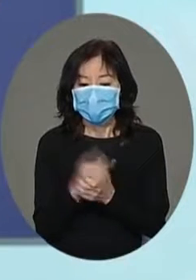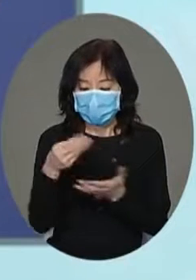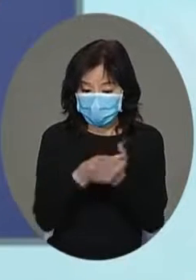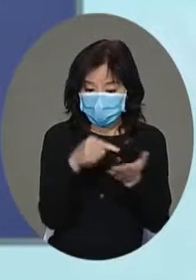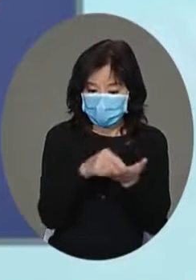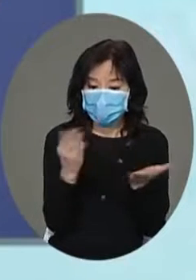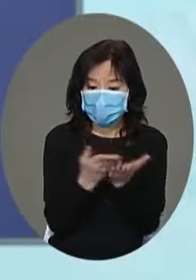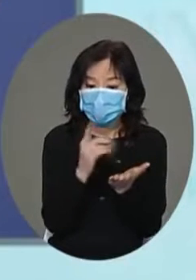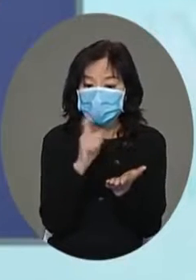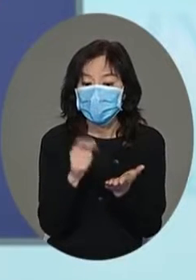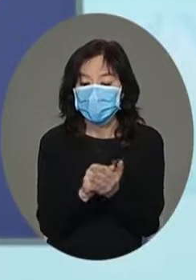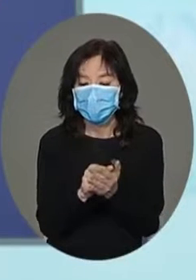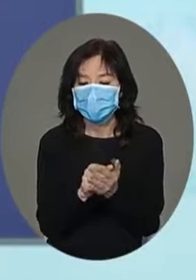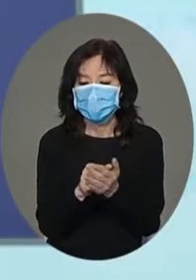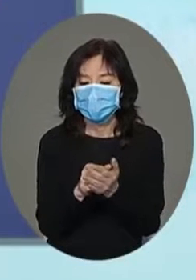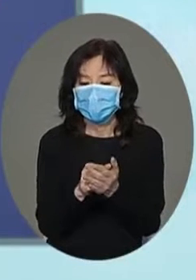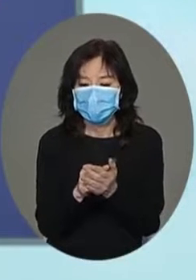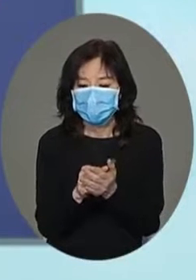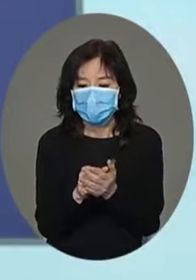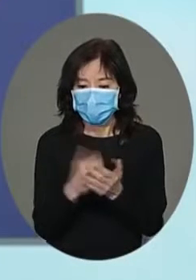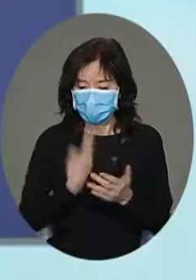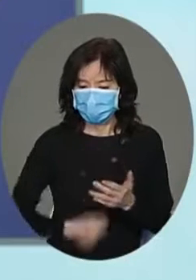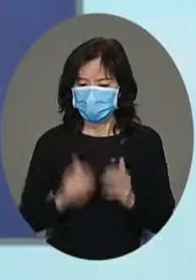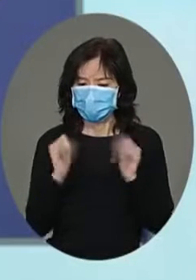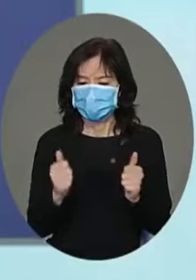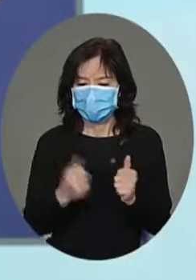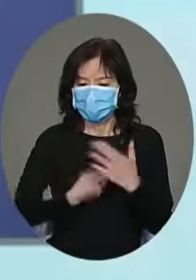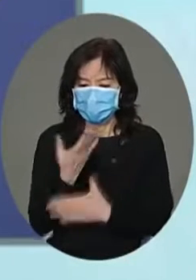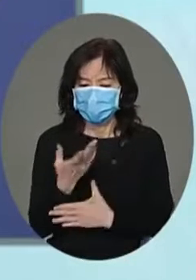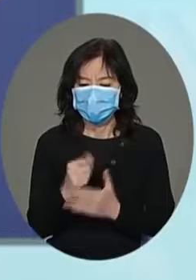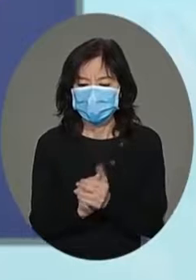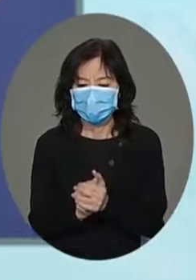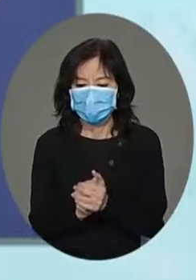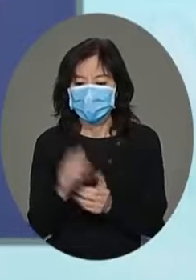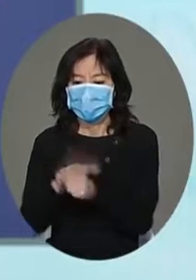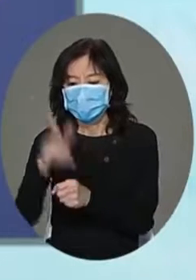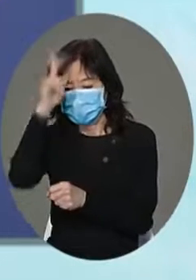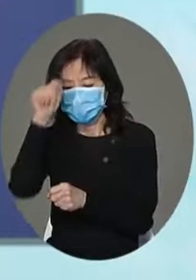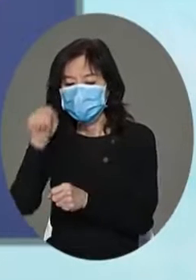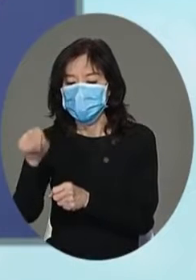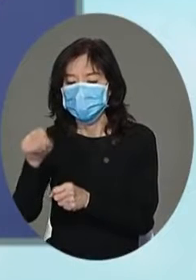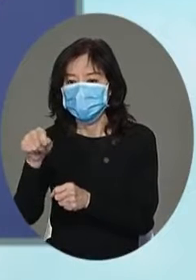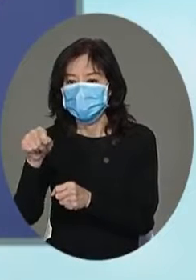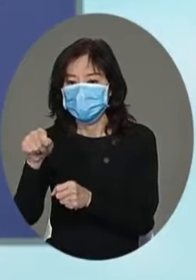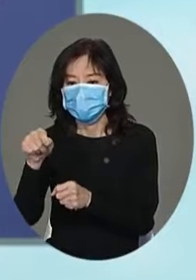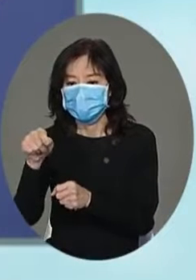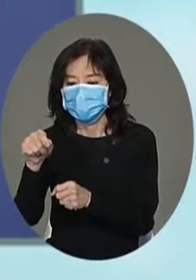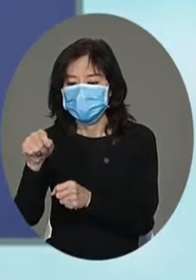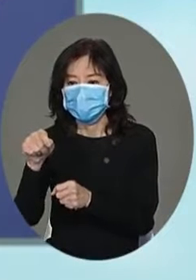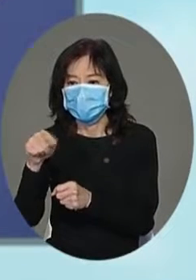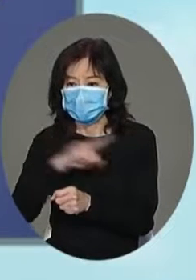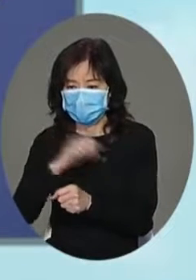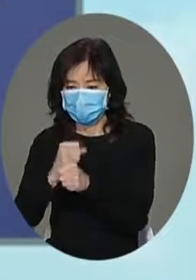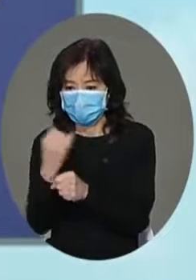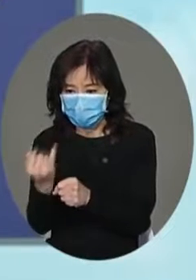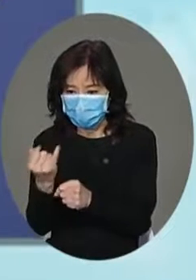正當民意和正義呼聲，正是日本政府需要撤销